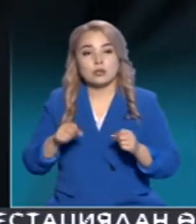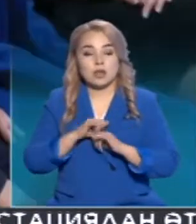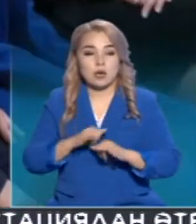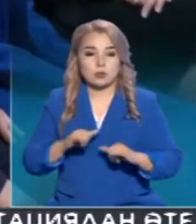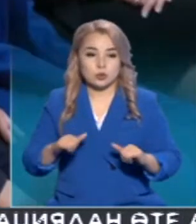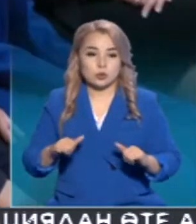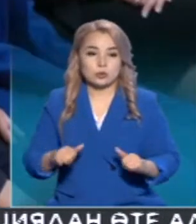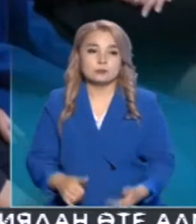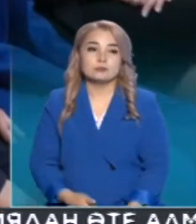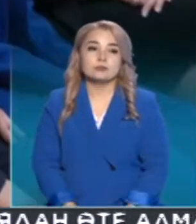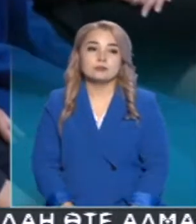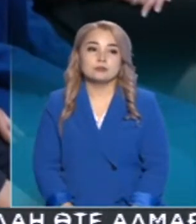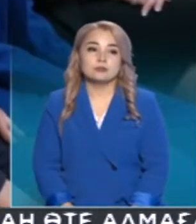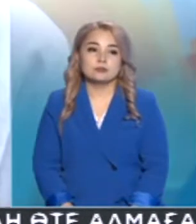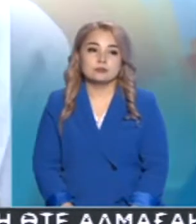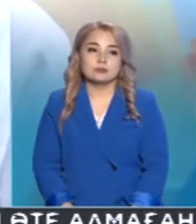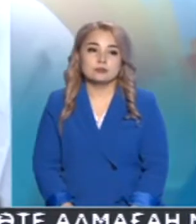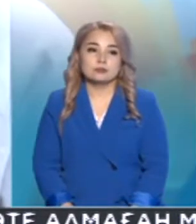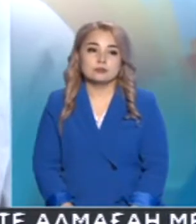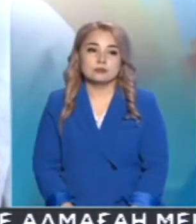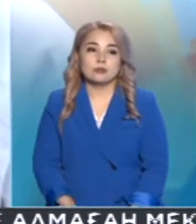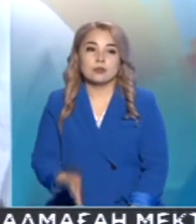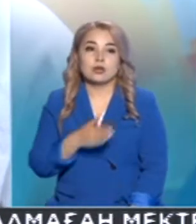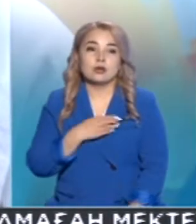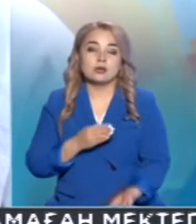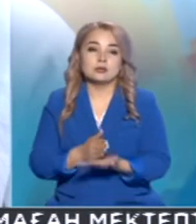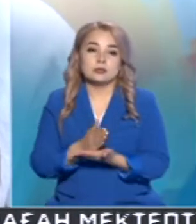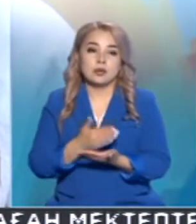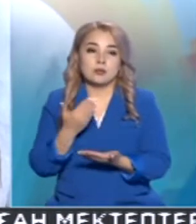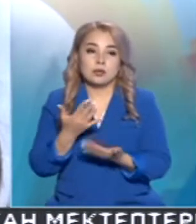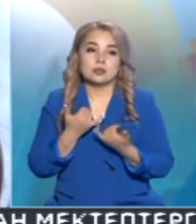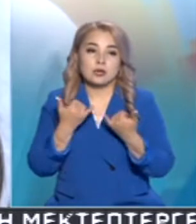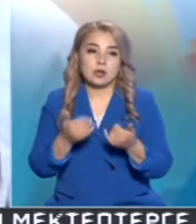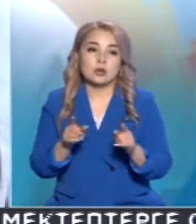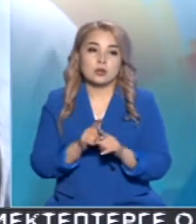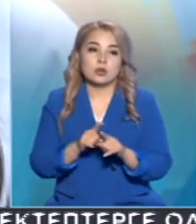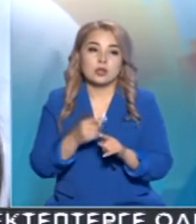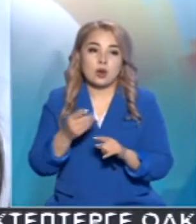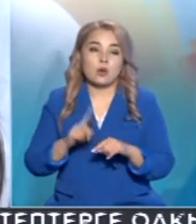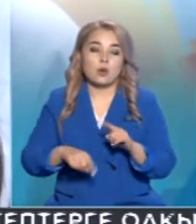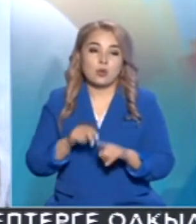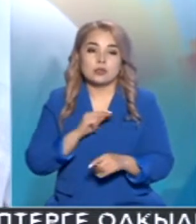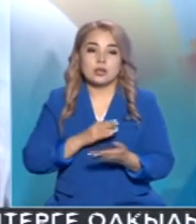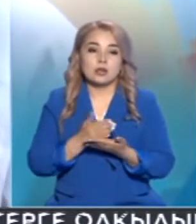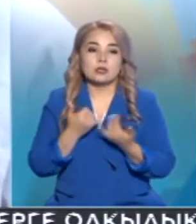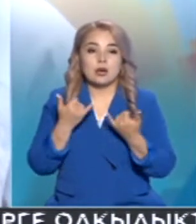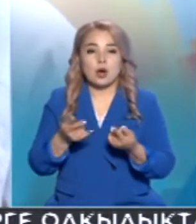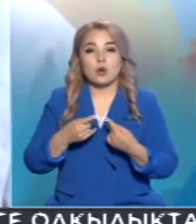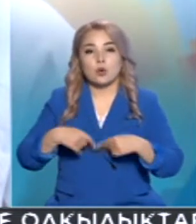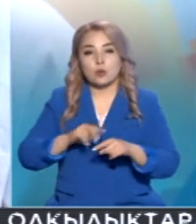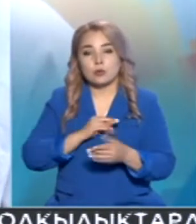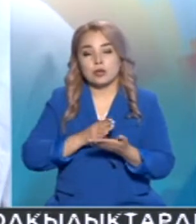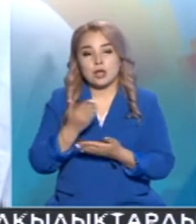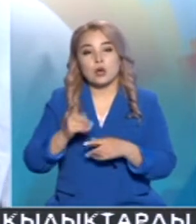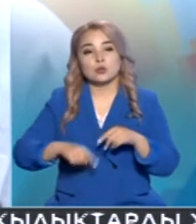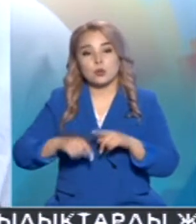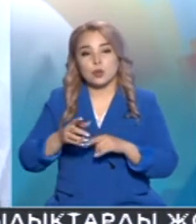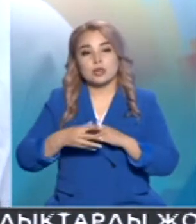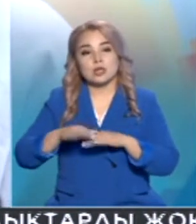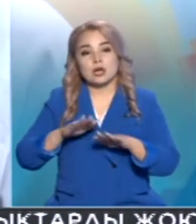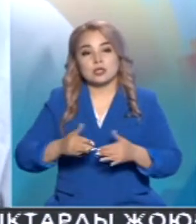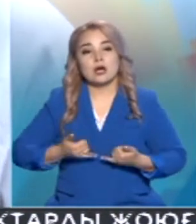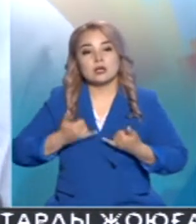дамыту. Мен қызмет ету қуанышы жобасын ұсындым. Оның ішінде отанға қызмет ету, қоғамға қызмет ету және туған жерге қызмет